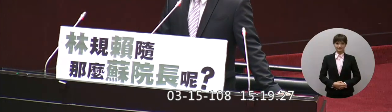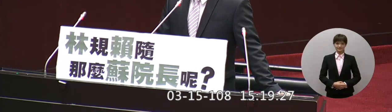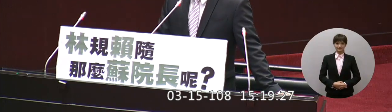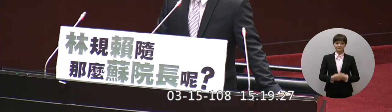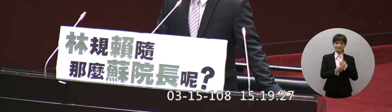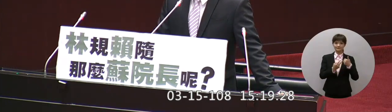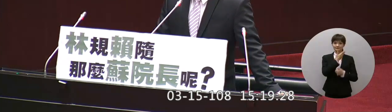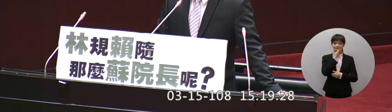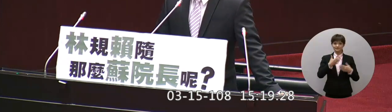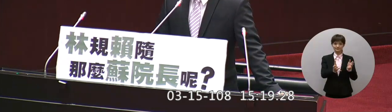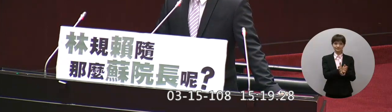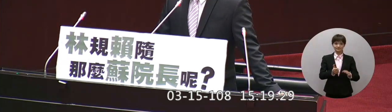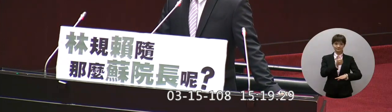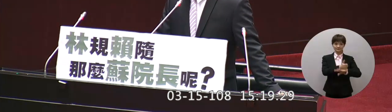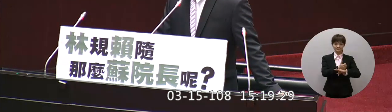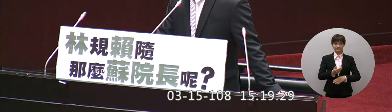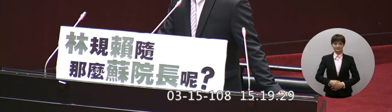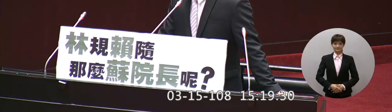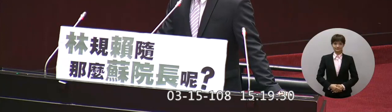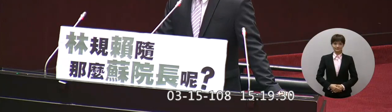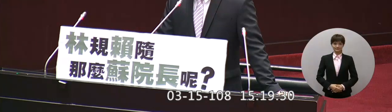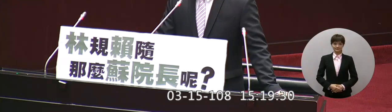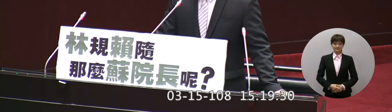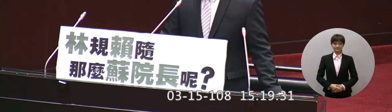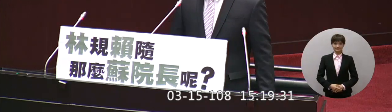卫生部， 来，陈部长。